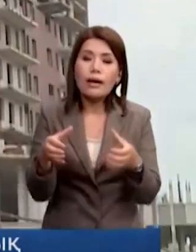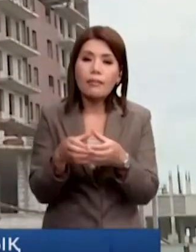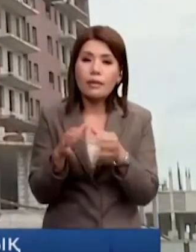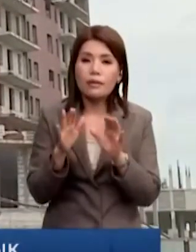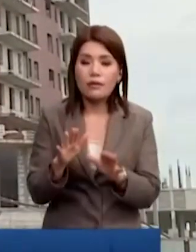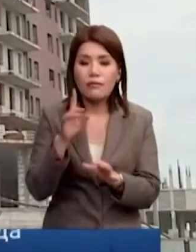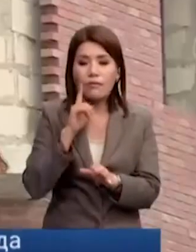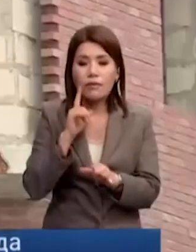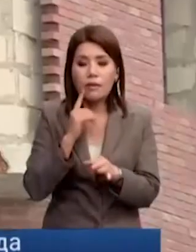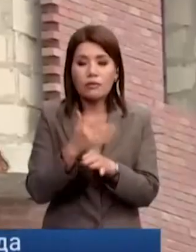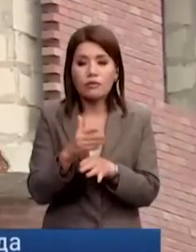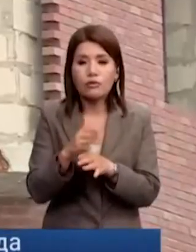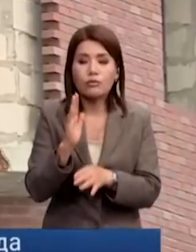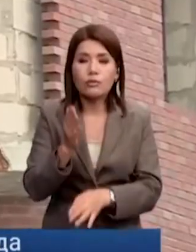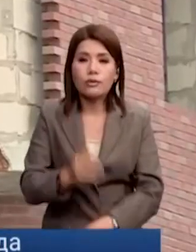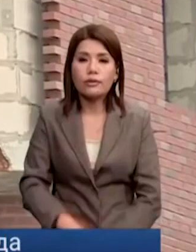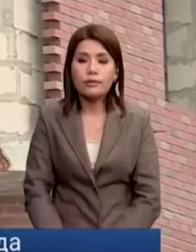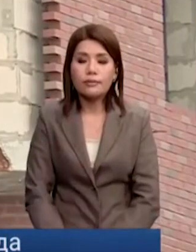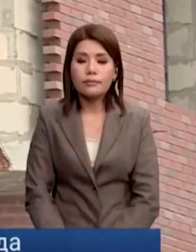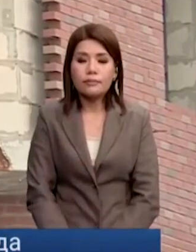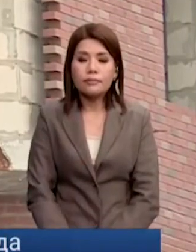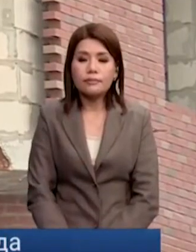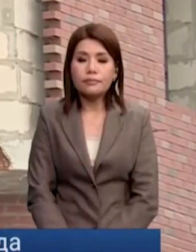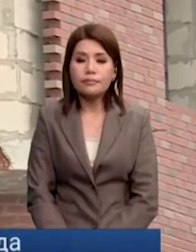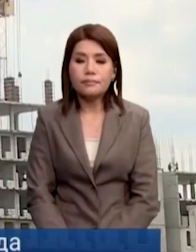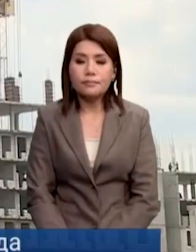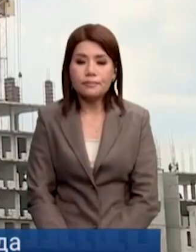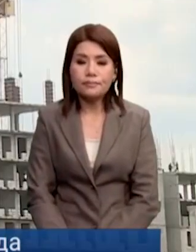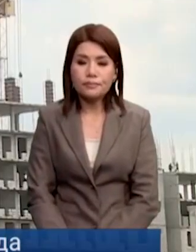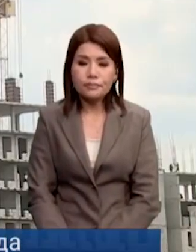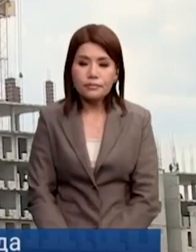может пока частями. Вера Шеллер, Айнур Ракишева, телеканал Атамикен Бизнес.